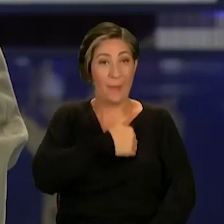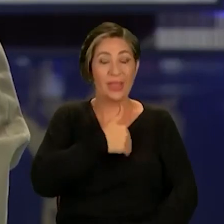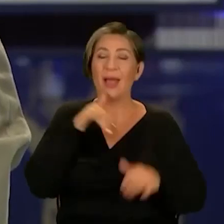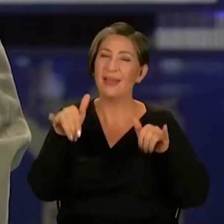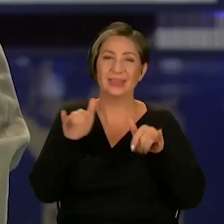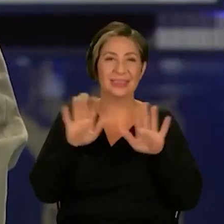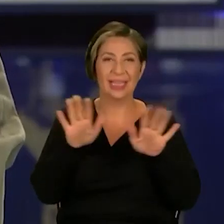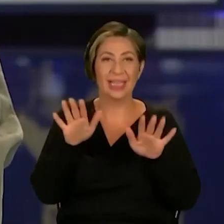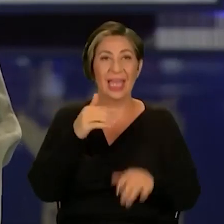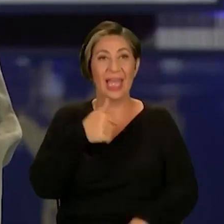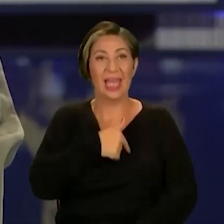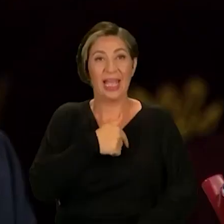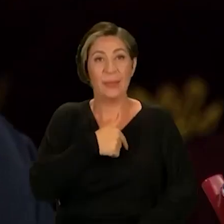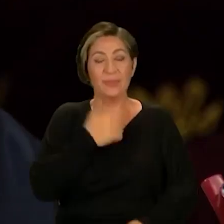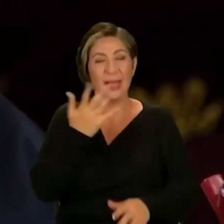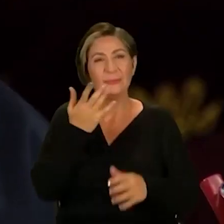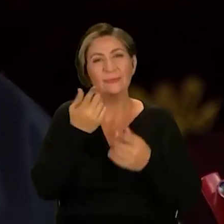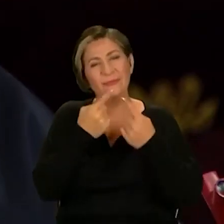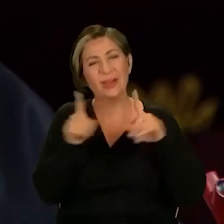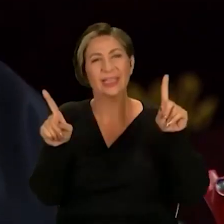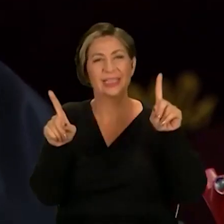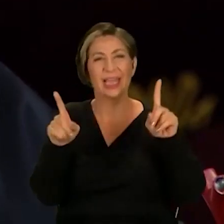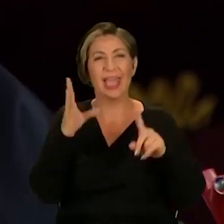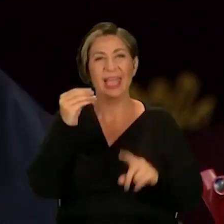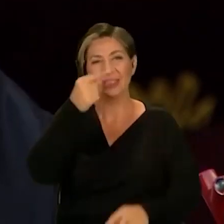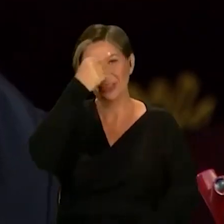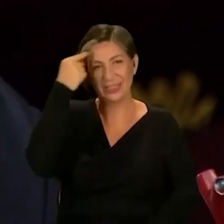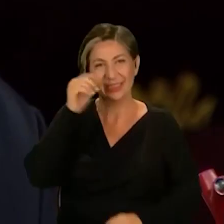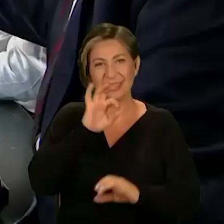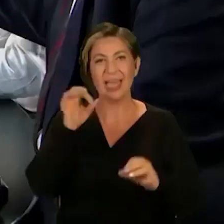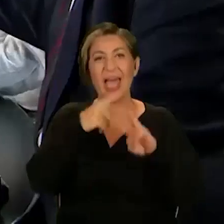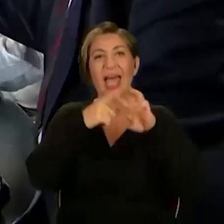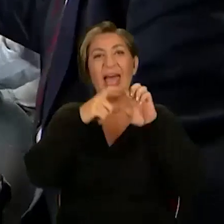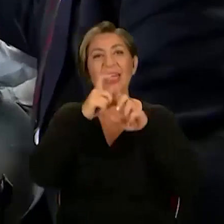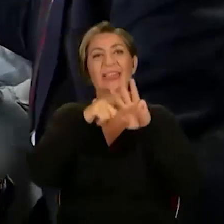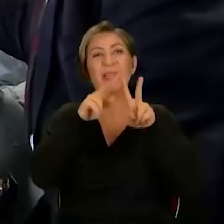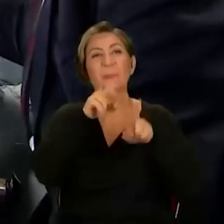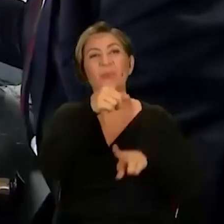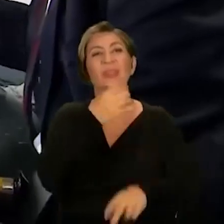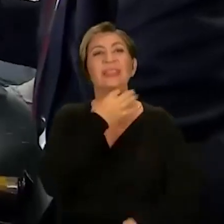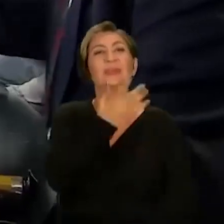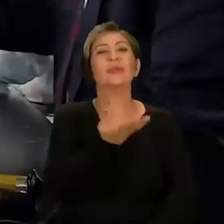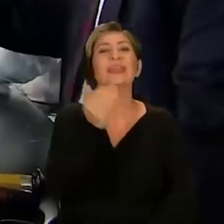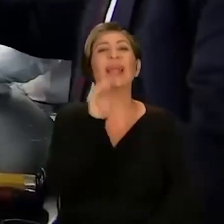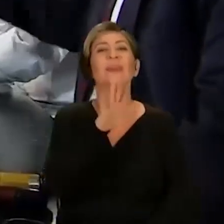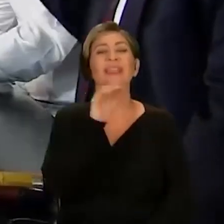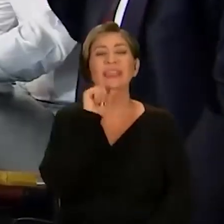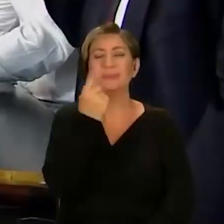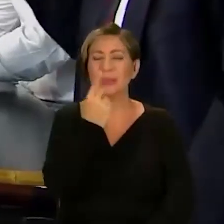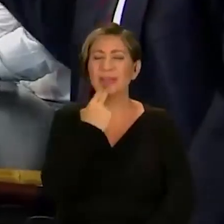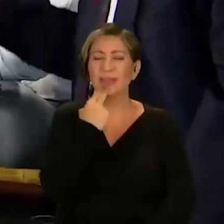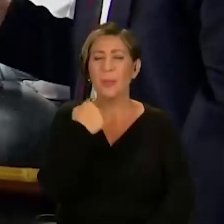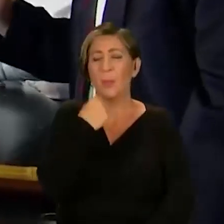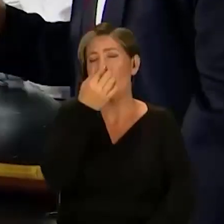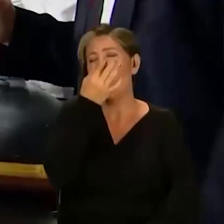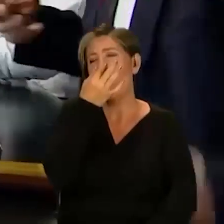şey değil. Kapçayara daha bir şükran duyuluyor. En şanslı meslektaşımız Erdem, çünkü ona teşekkür çıkmaz. Hiçbir bayan benim